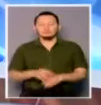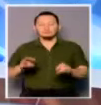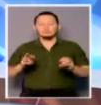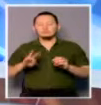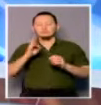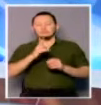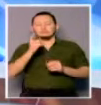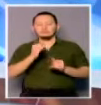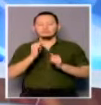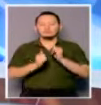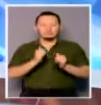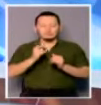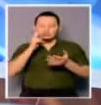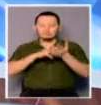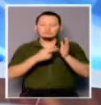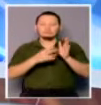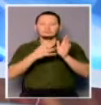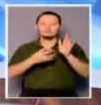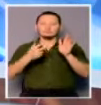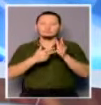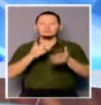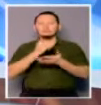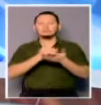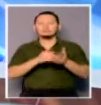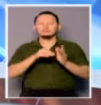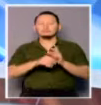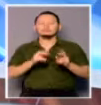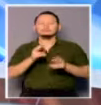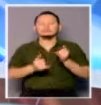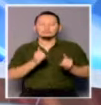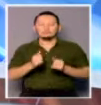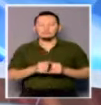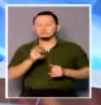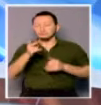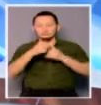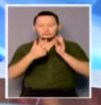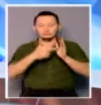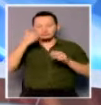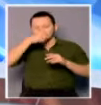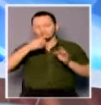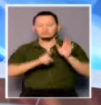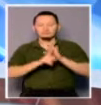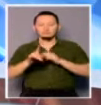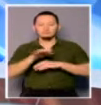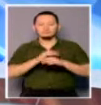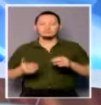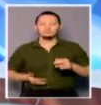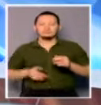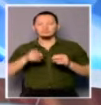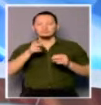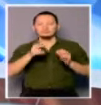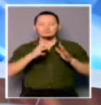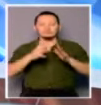Елбасының жүз нақты қадам, ұлт жоспарының 98-ші қадамын жүзеге асыру мақсатында 2018 жылдан бастап халық саны 2000-нан